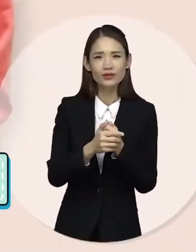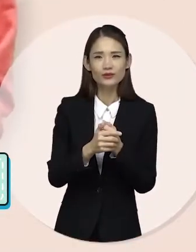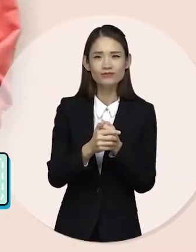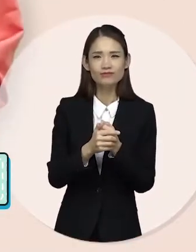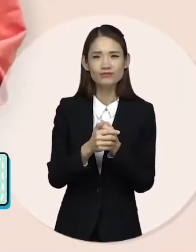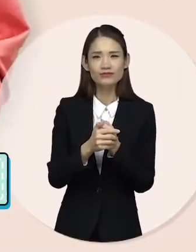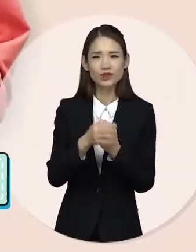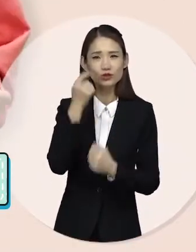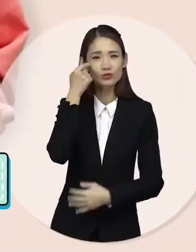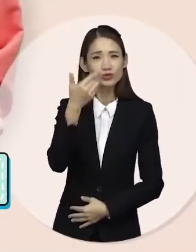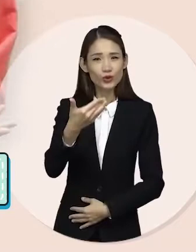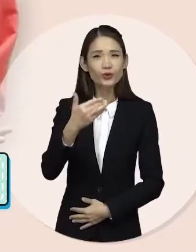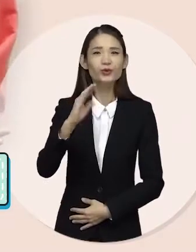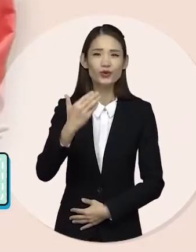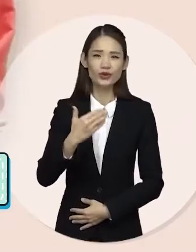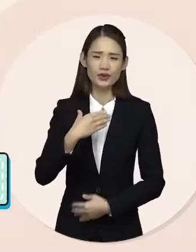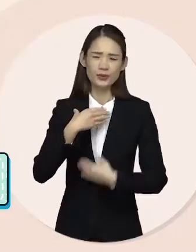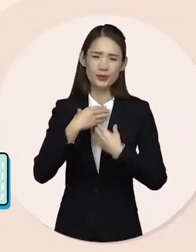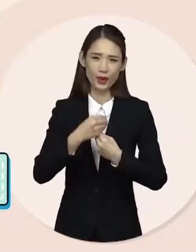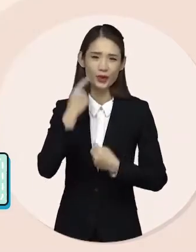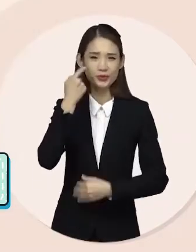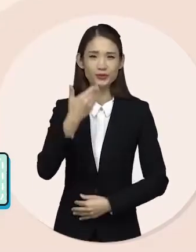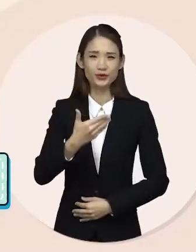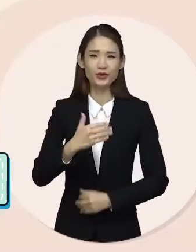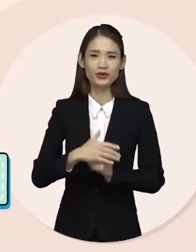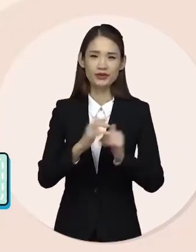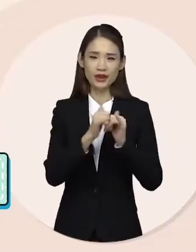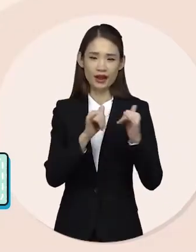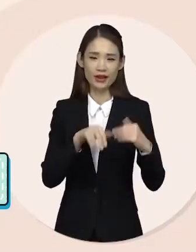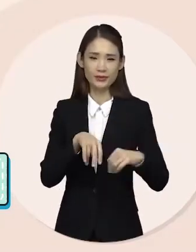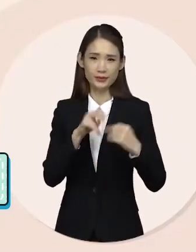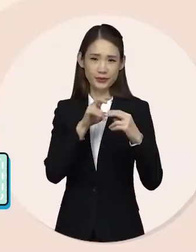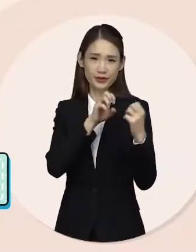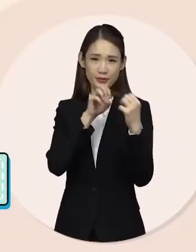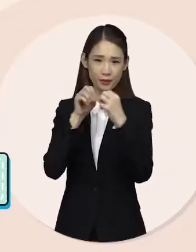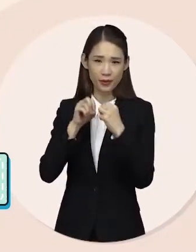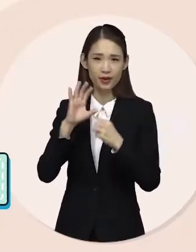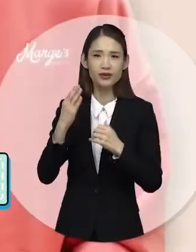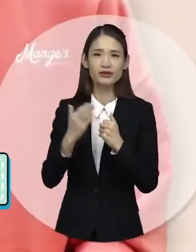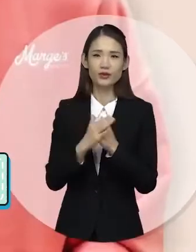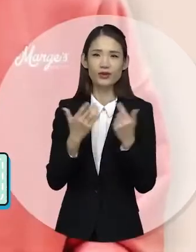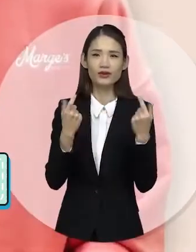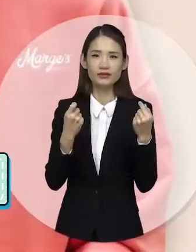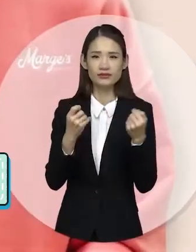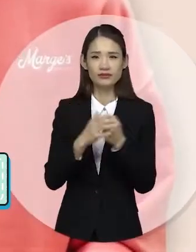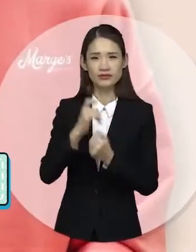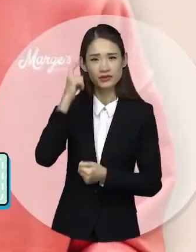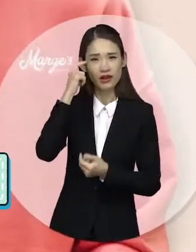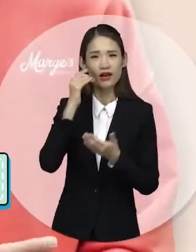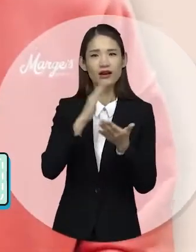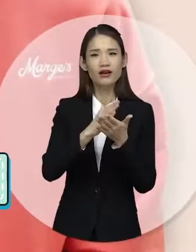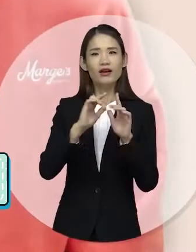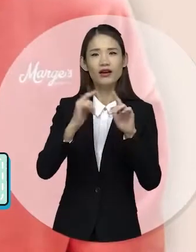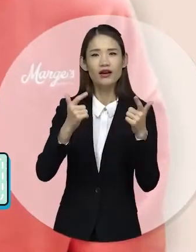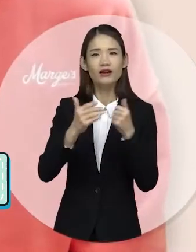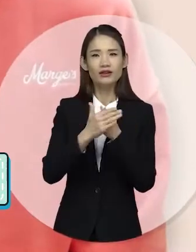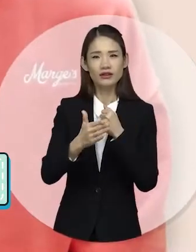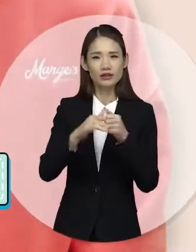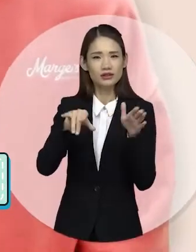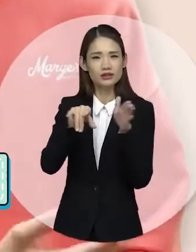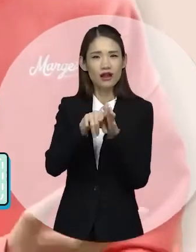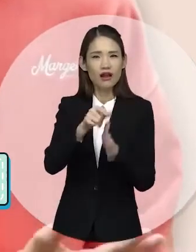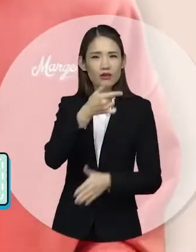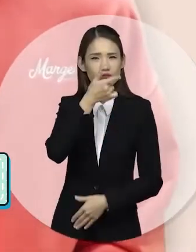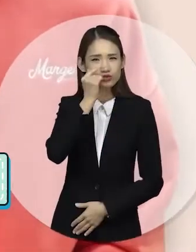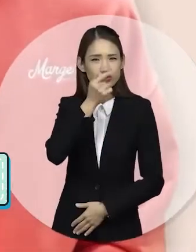그것도 어떻게 보면은 그냥 물어보면 되고 편하게 똑같은 사람처럼 대해주면 되는 건데, 그거를 그렇게 생각하지 않았기